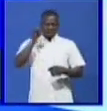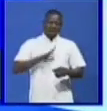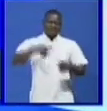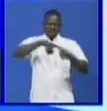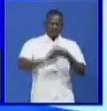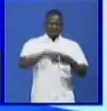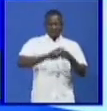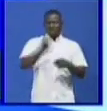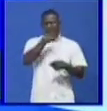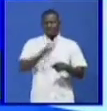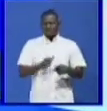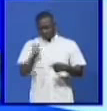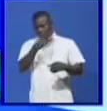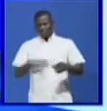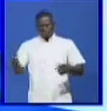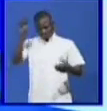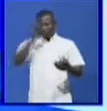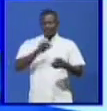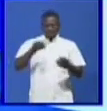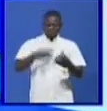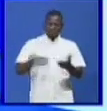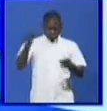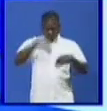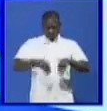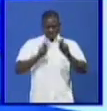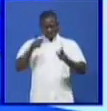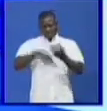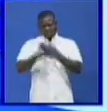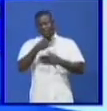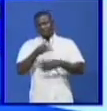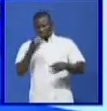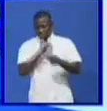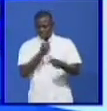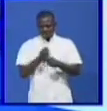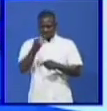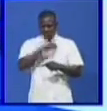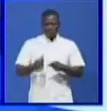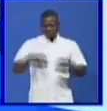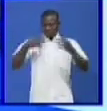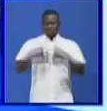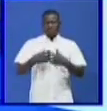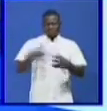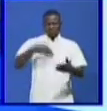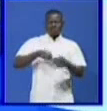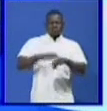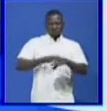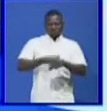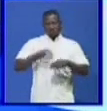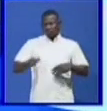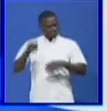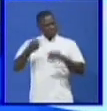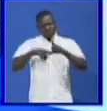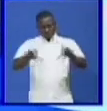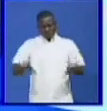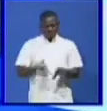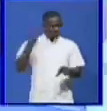de réparation des engins lourds sur le site minier d'Essakan. Portrait d'une femme battante avec Ousmane Kietra et Lazare